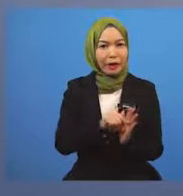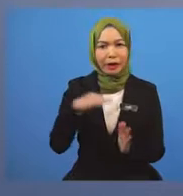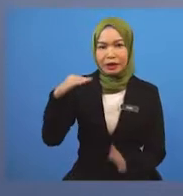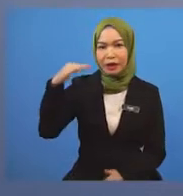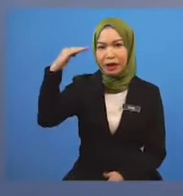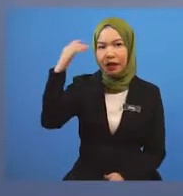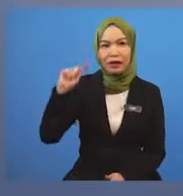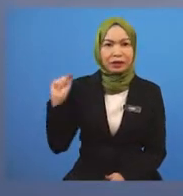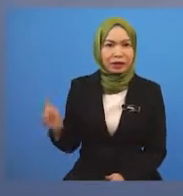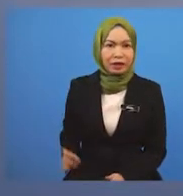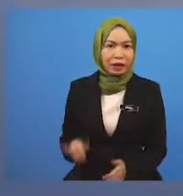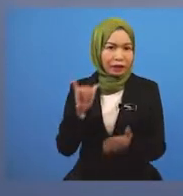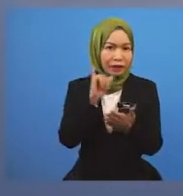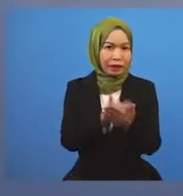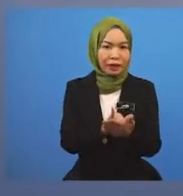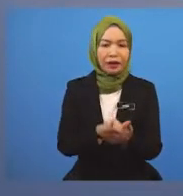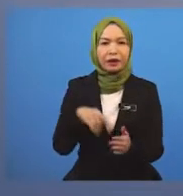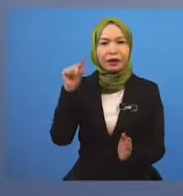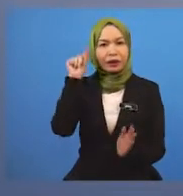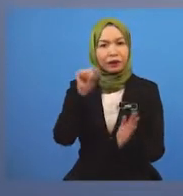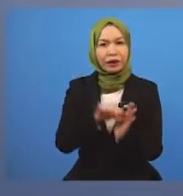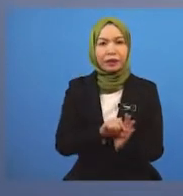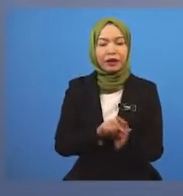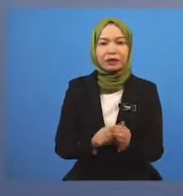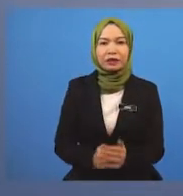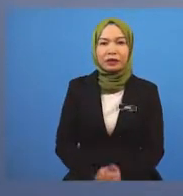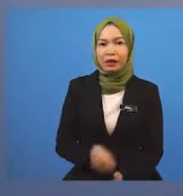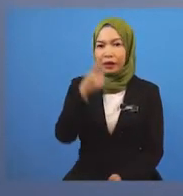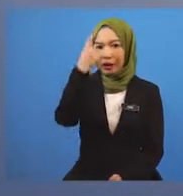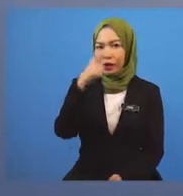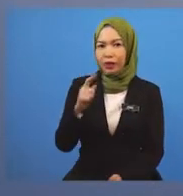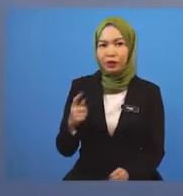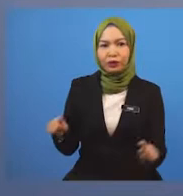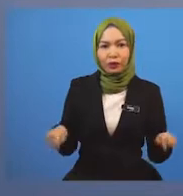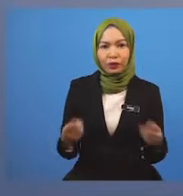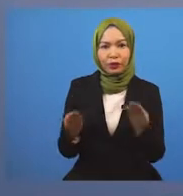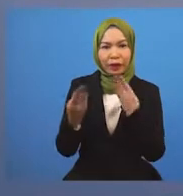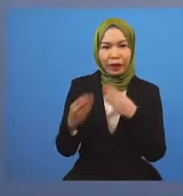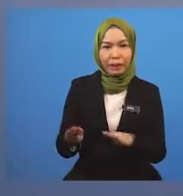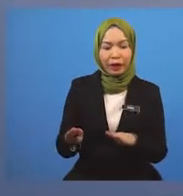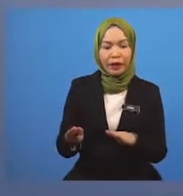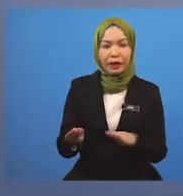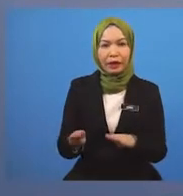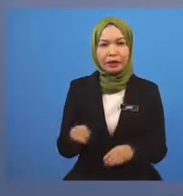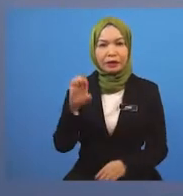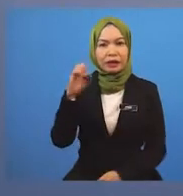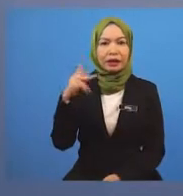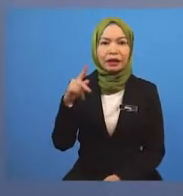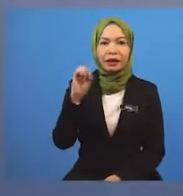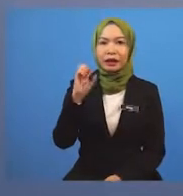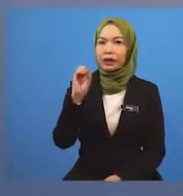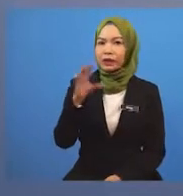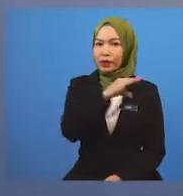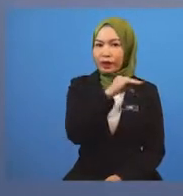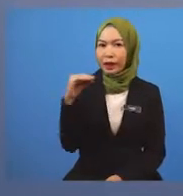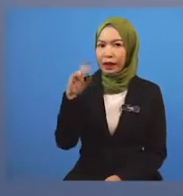tenaga, iaitu gambar rajah aras tenaga untuk tindak balas eksotermik dan tindak balas